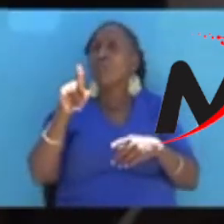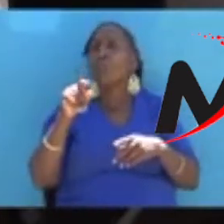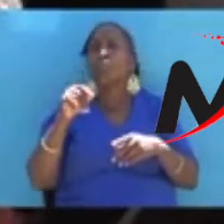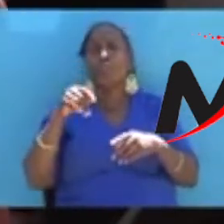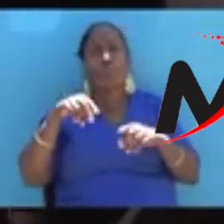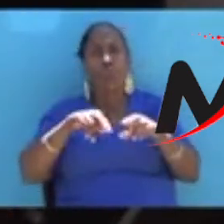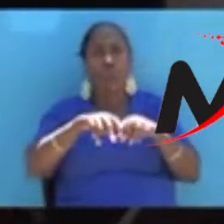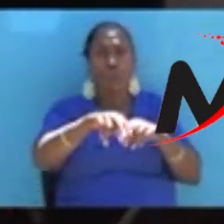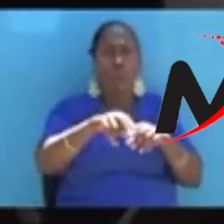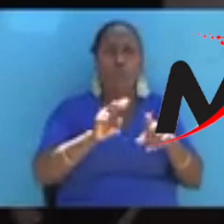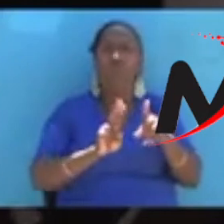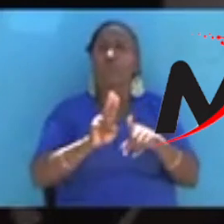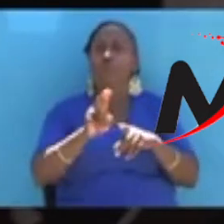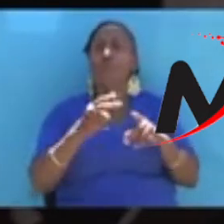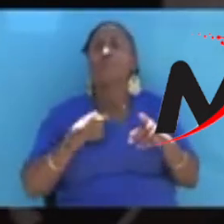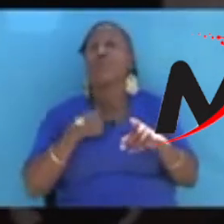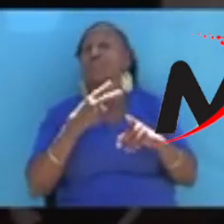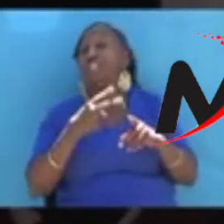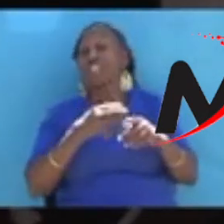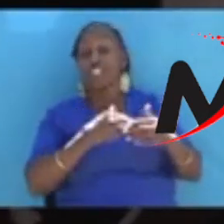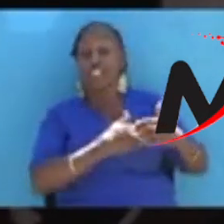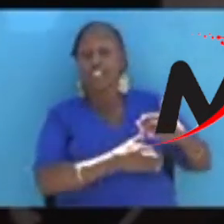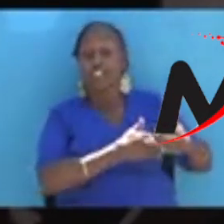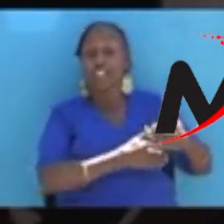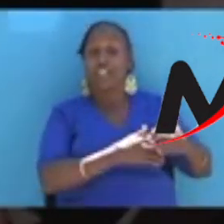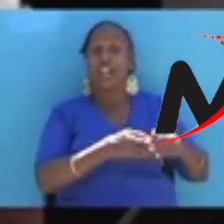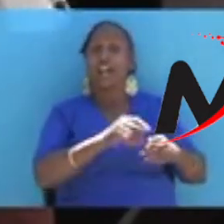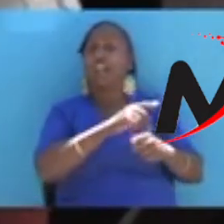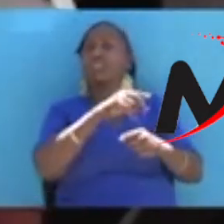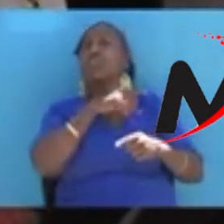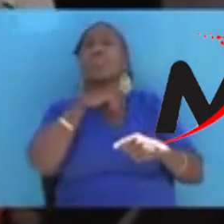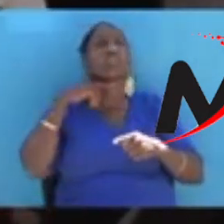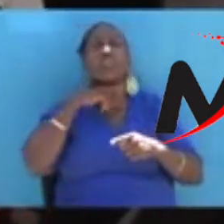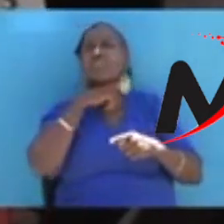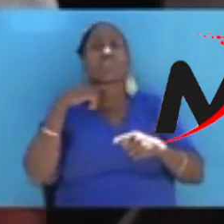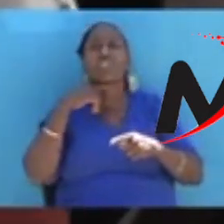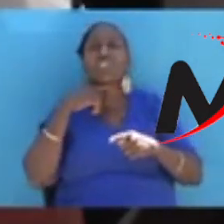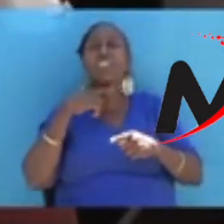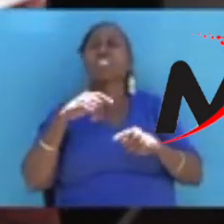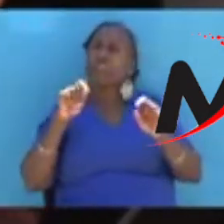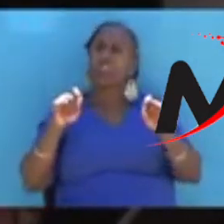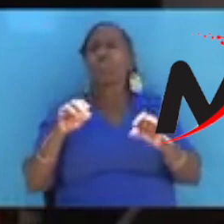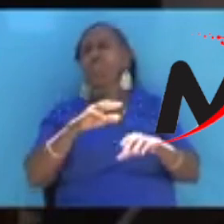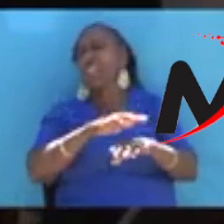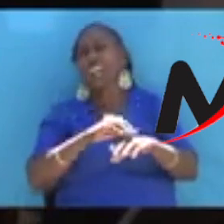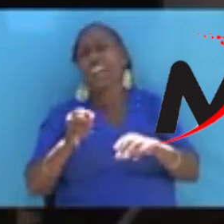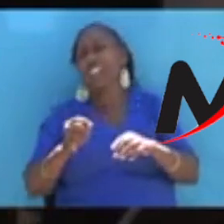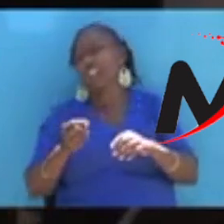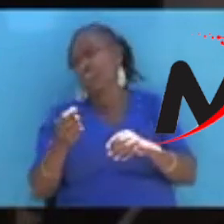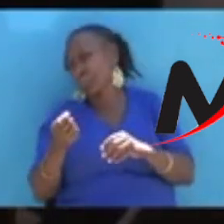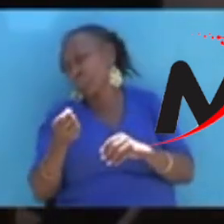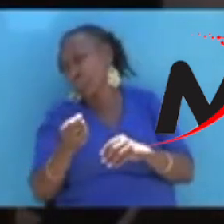wamechinja, hawezi kosa kupatiwa kitu kidogo tu, hata kama ni zile maini ama ni